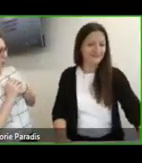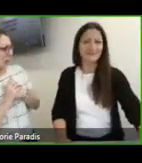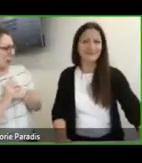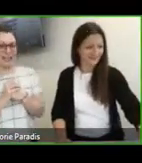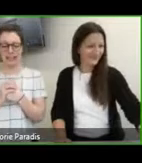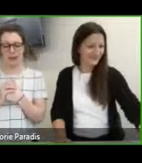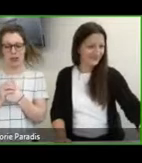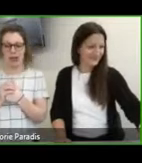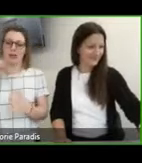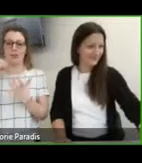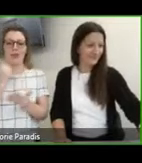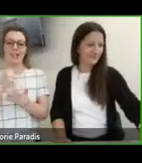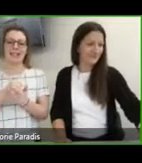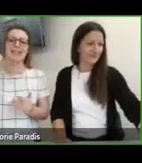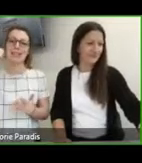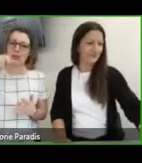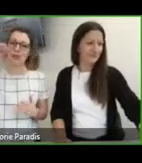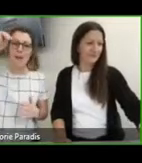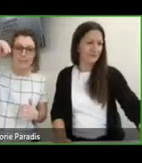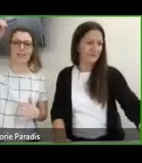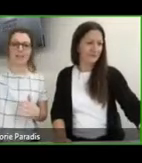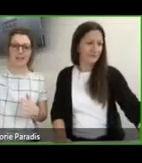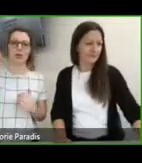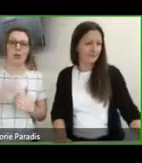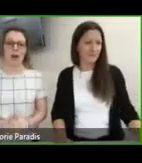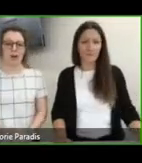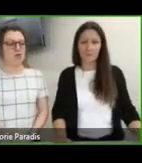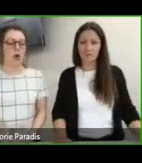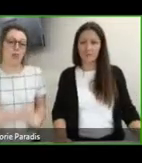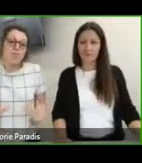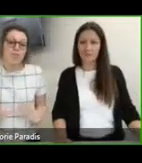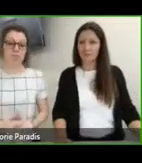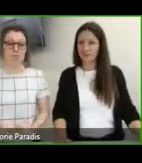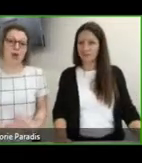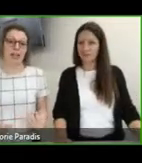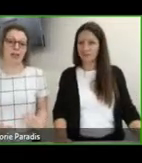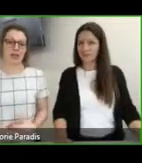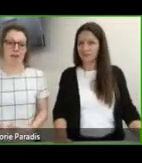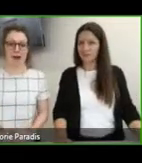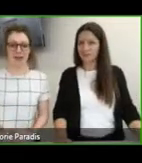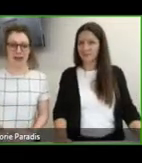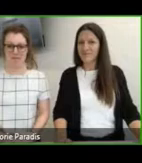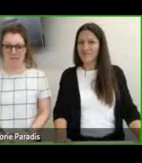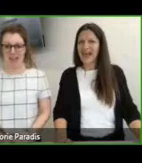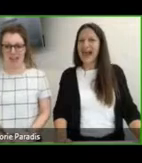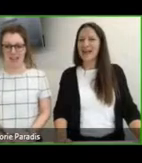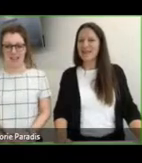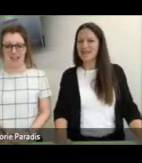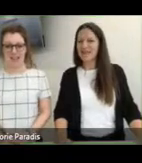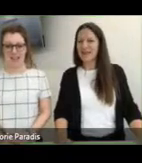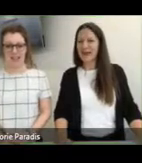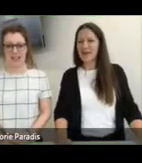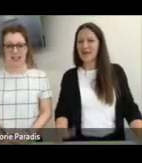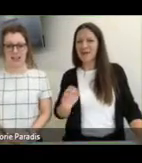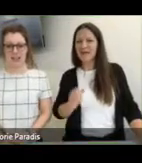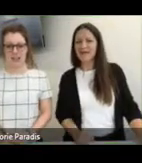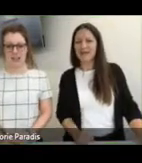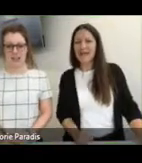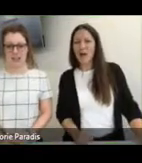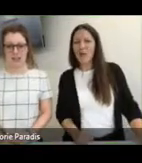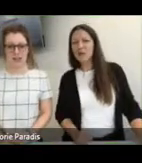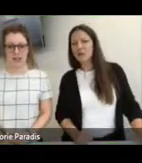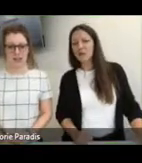histoire qu'Annie nous a racontée, puis on va essayer de cibler les endroits où il y a quelque chose à faire finalement. Alors, si vous êtes prêts, on